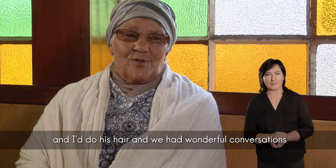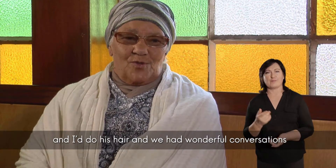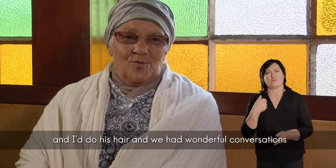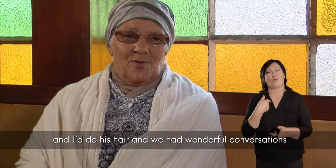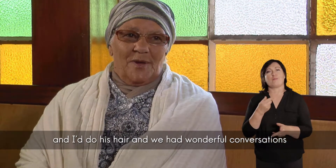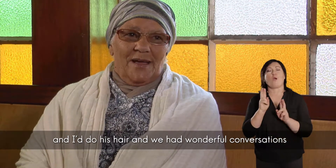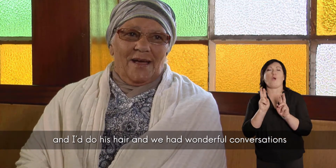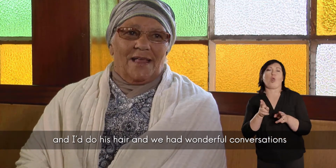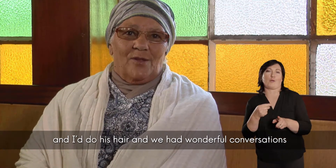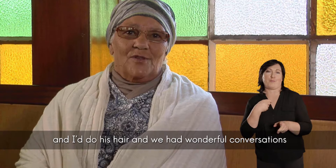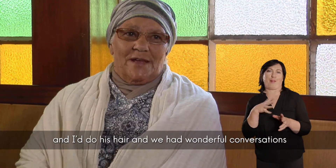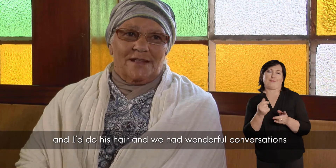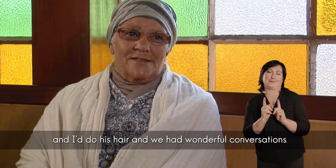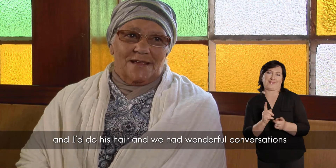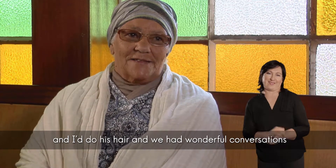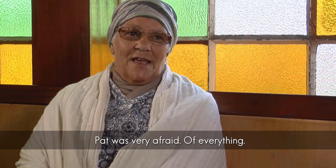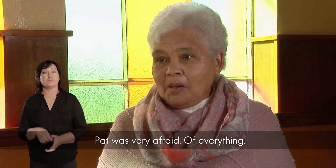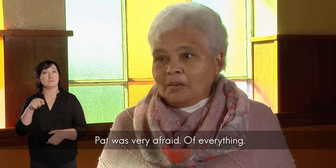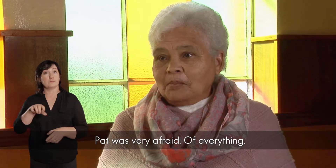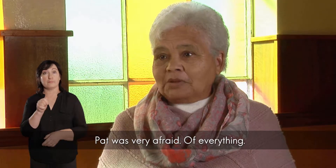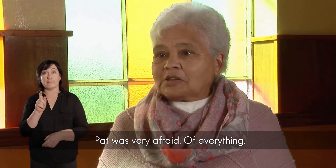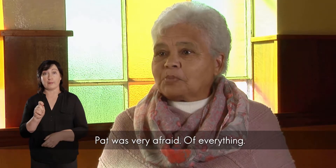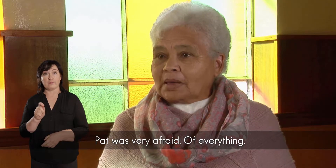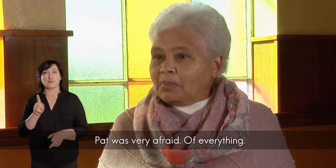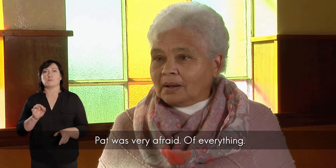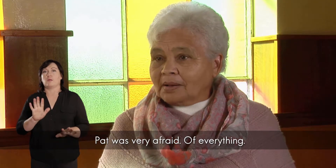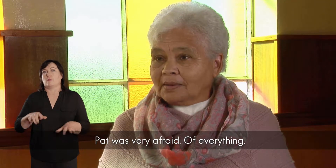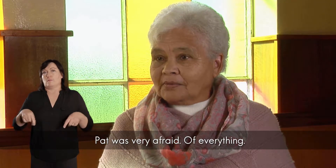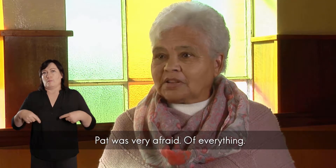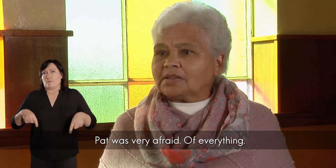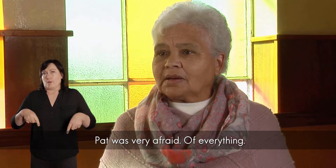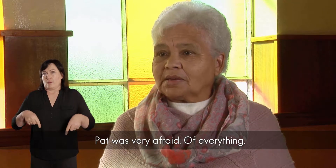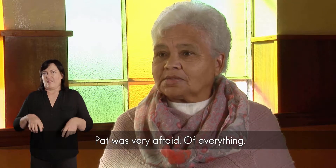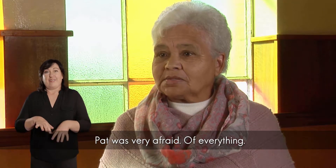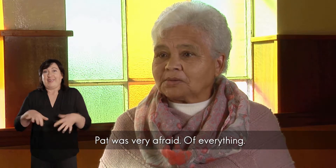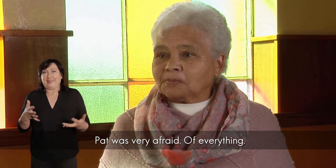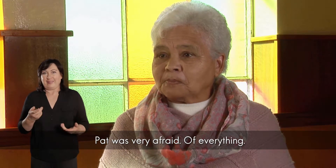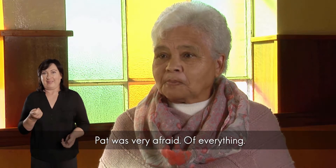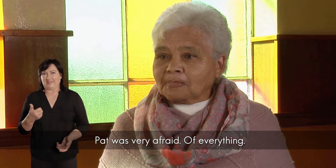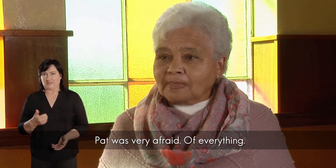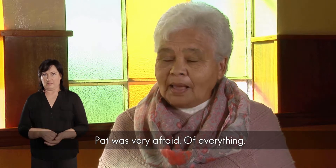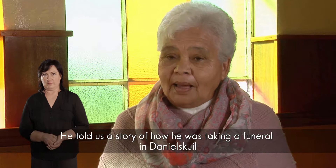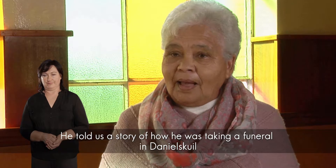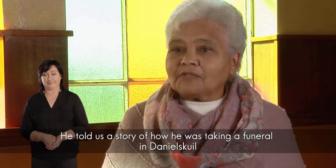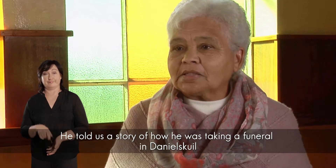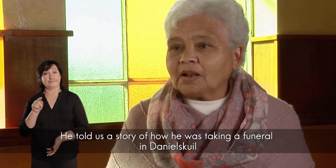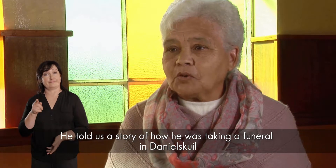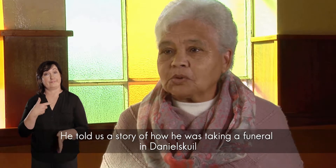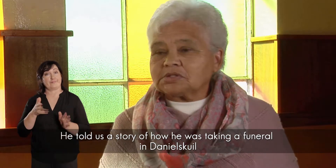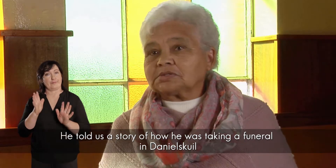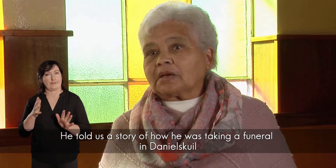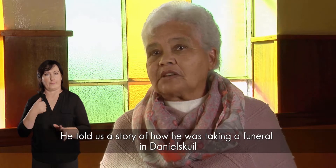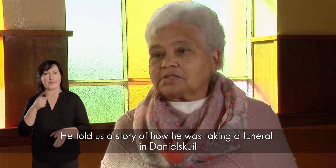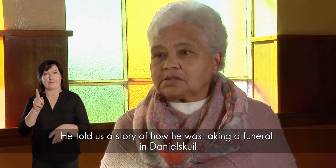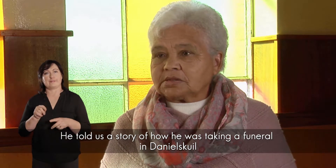het hy nog vertoef, en daar het ons lekker getsels. Dit was baie bang, vir enige iets. Hy vertel vir